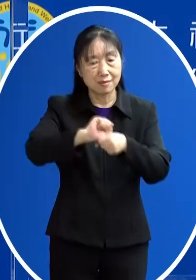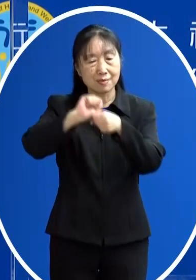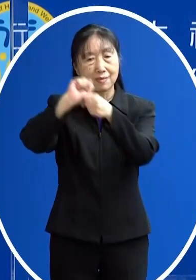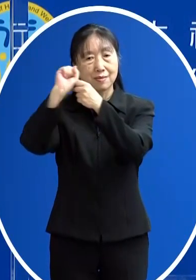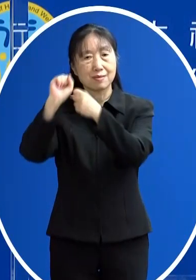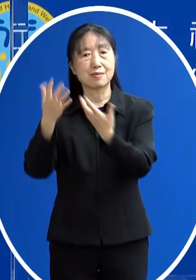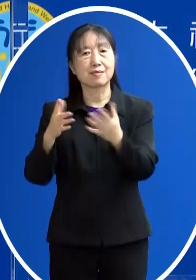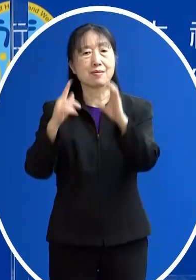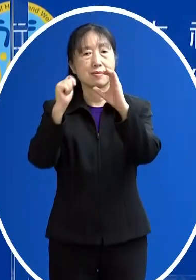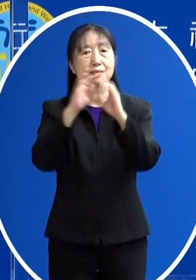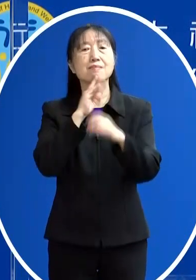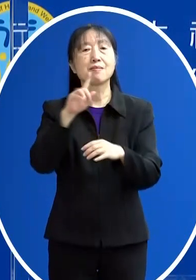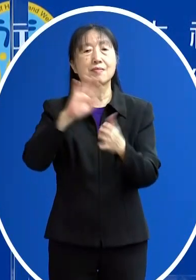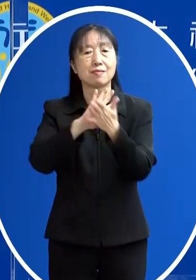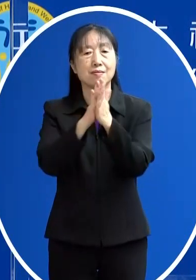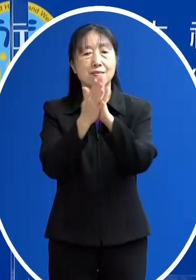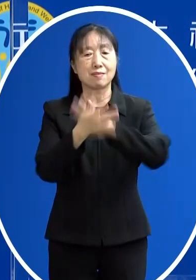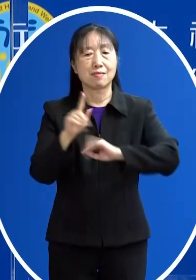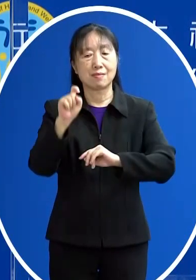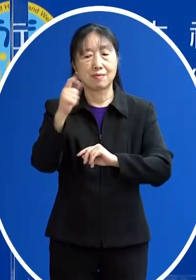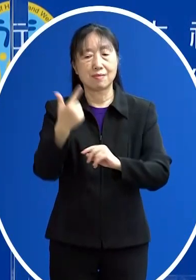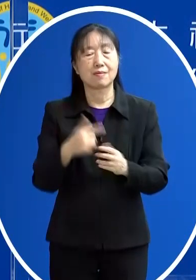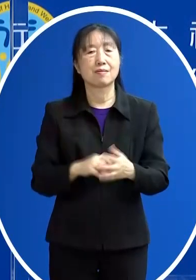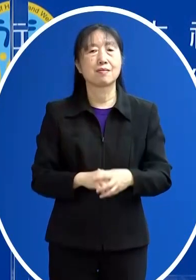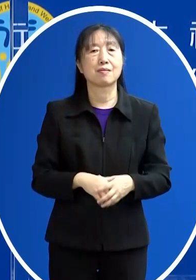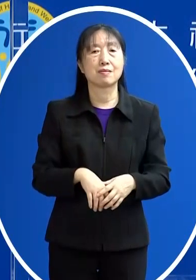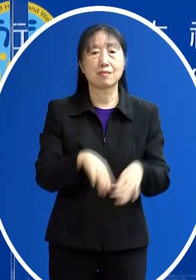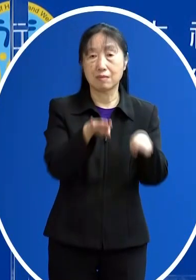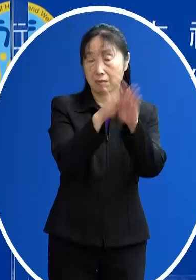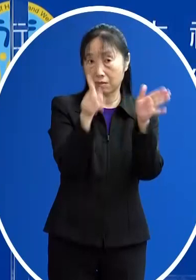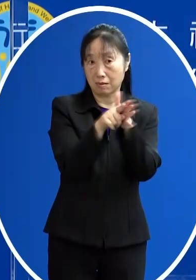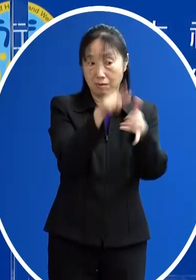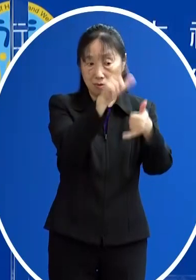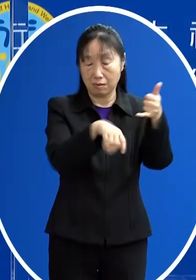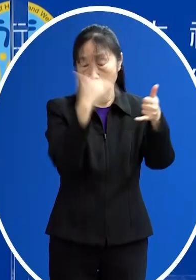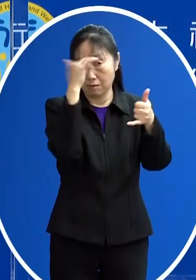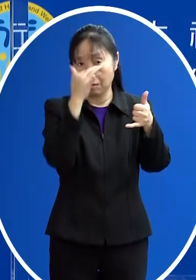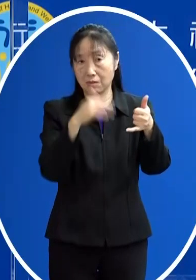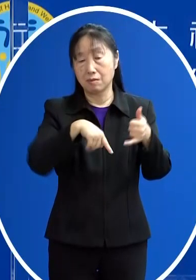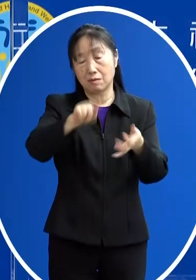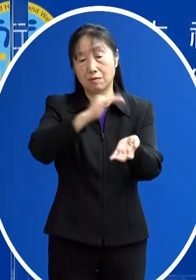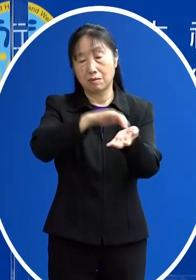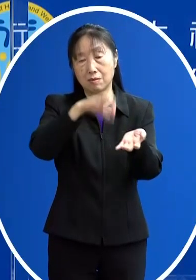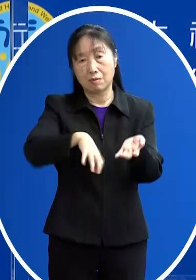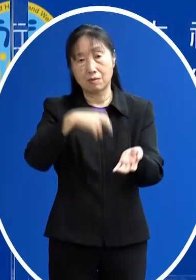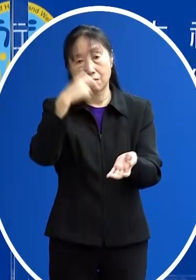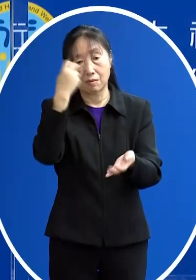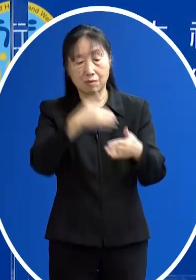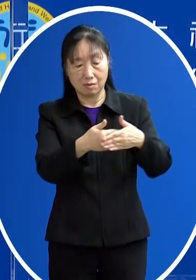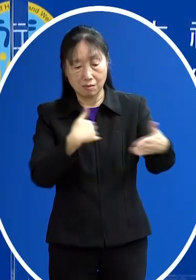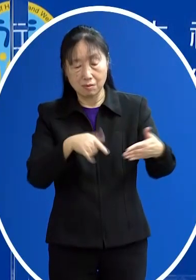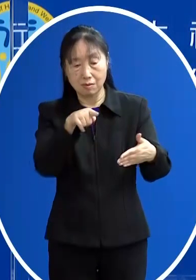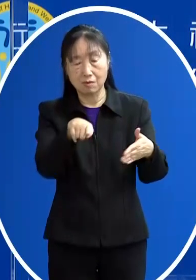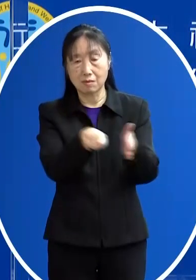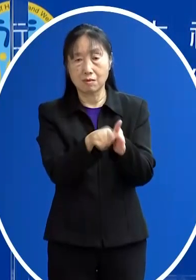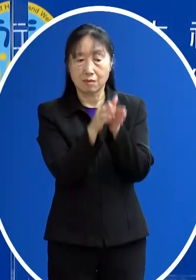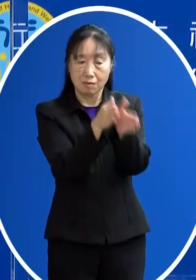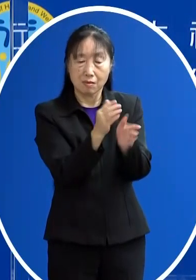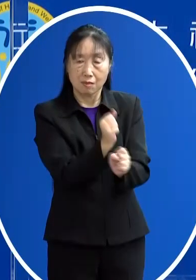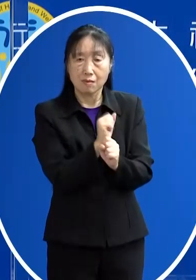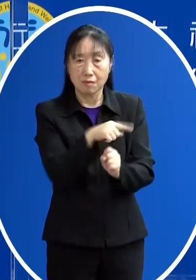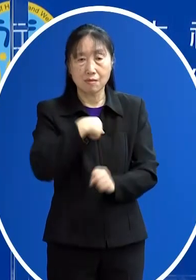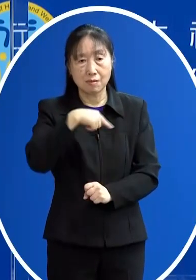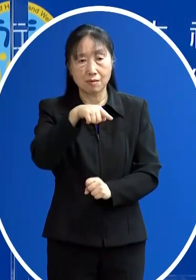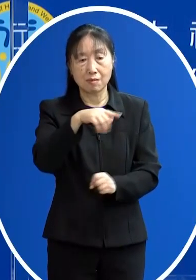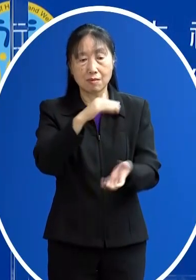到 CT 值只有16。一开始的时候没有症状，住院隔离观察，那住院当中就有出现发